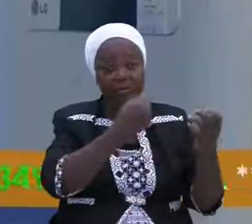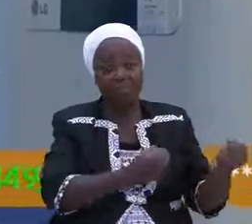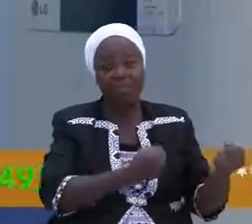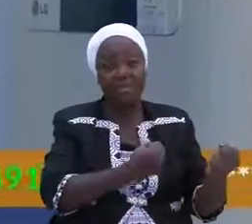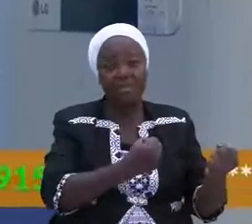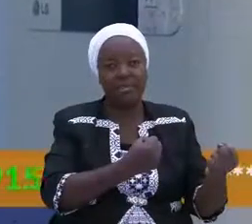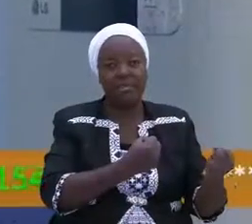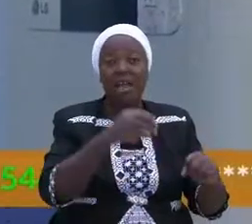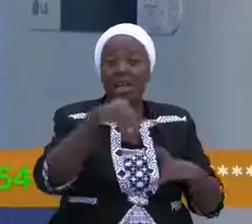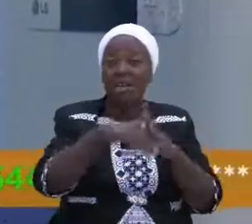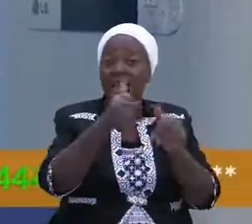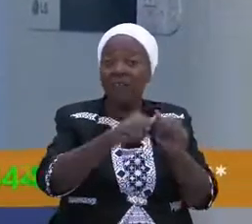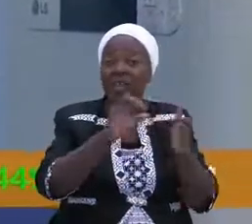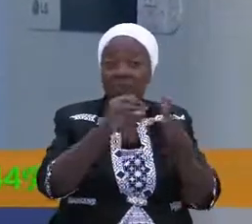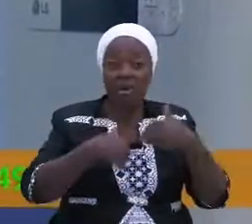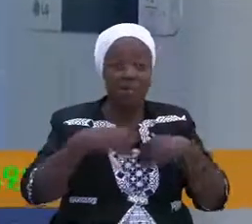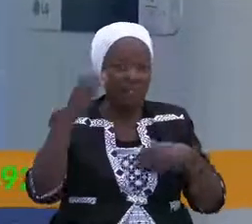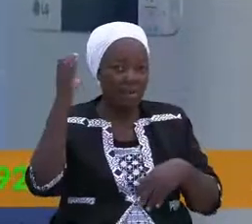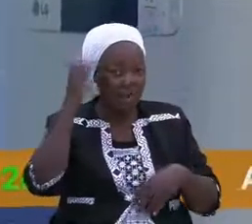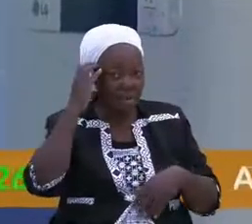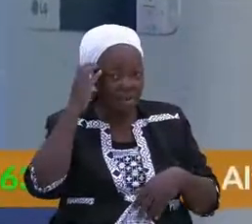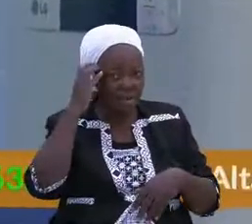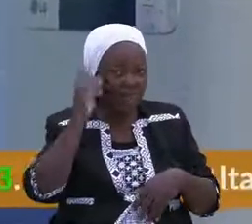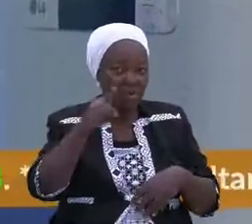Faisons-le rapidement. Vous êtes en ligne